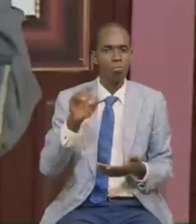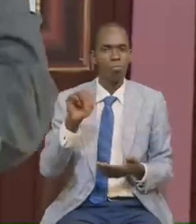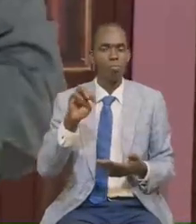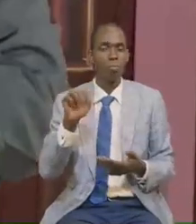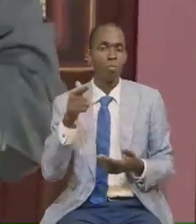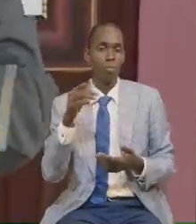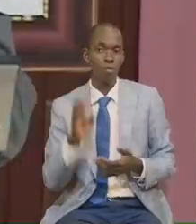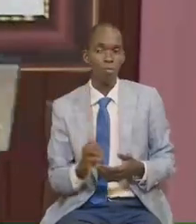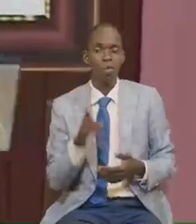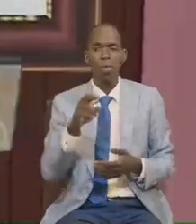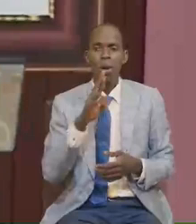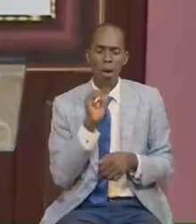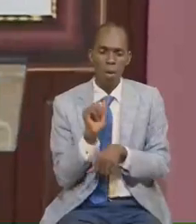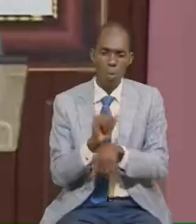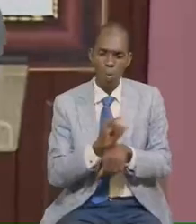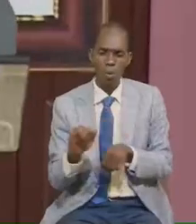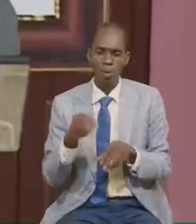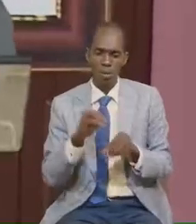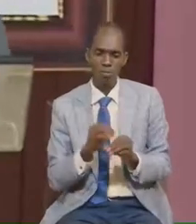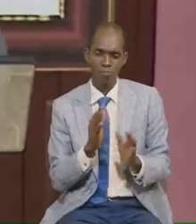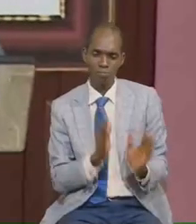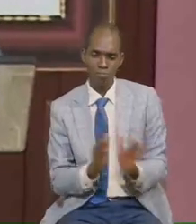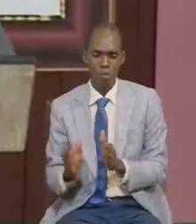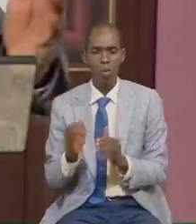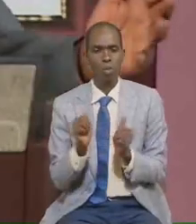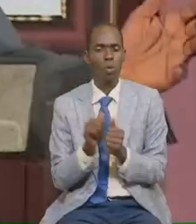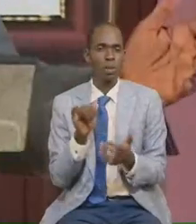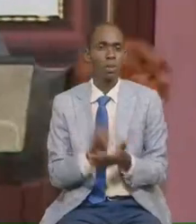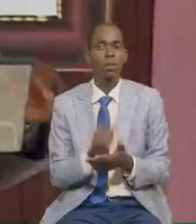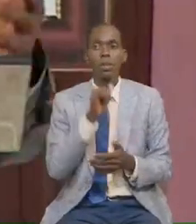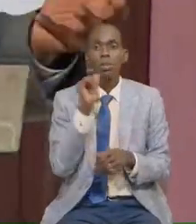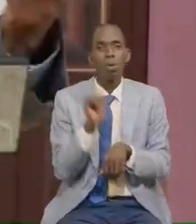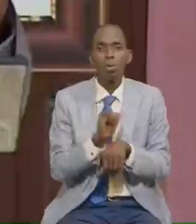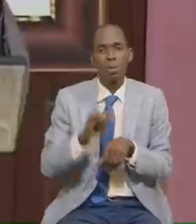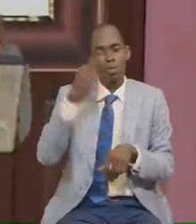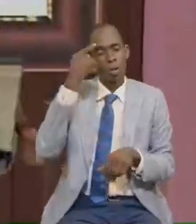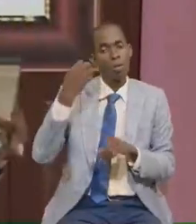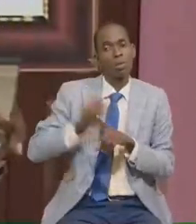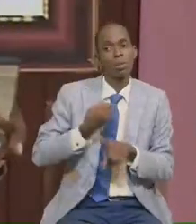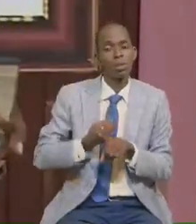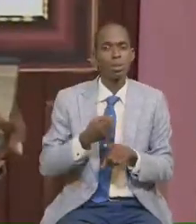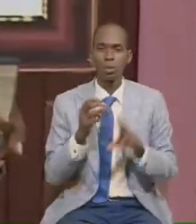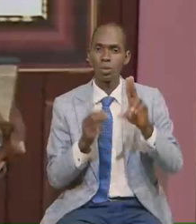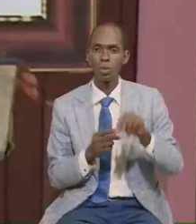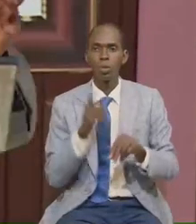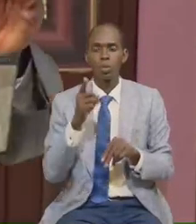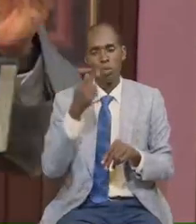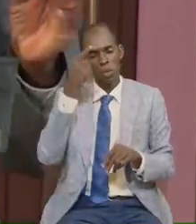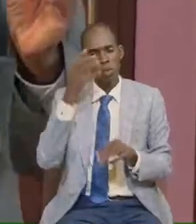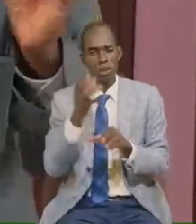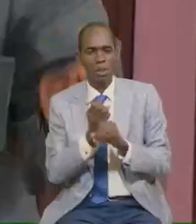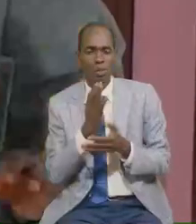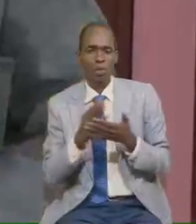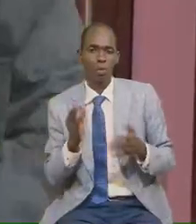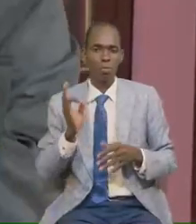tu travailles dans ce sens-là tu ne travailles pas parce que tu as un salaire mais tu as ou bien tu as une rémunération tu